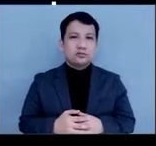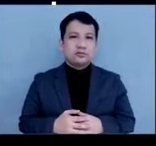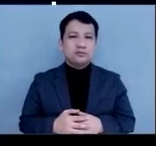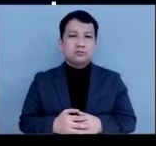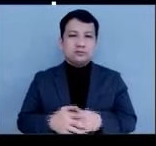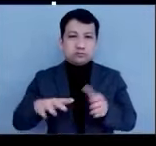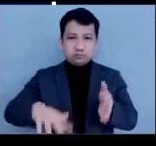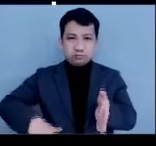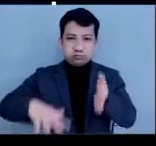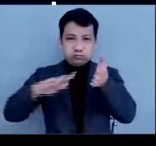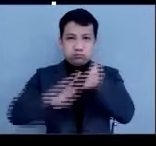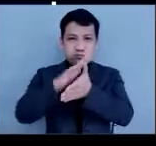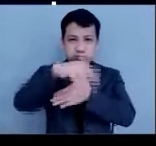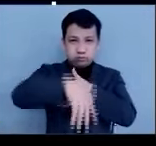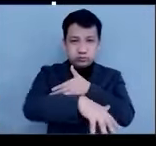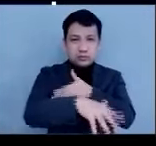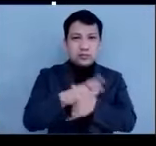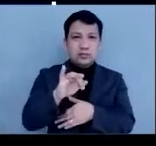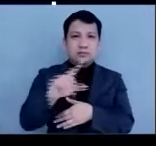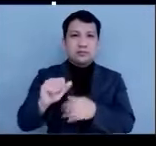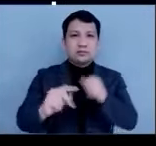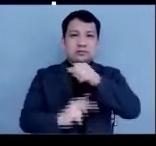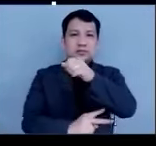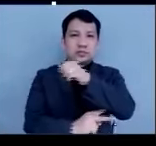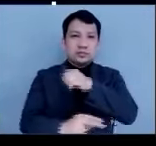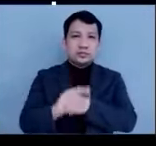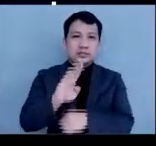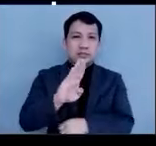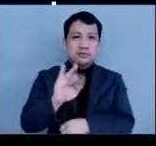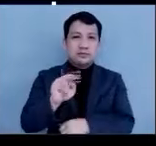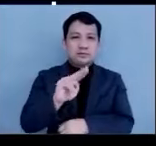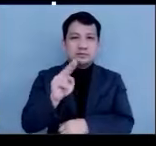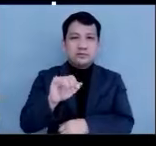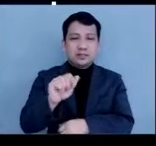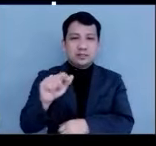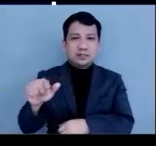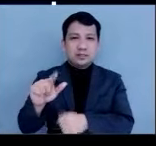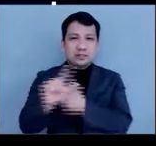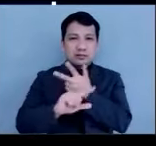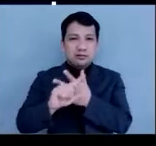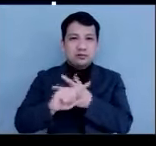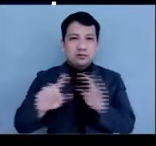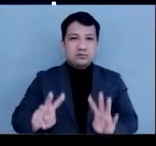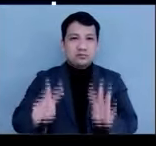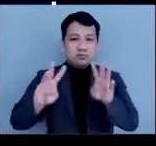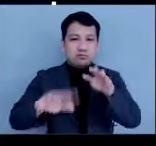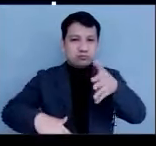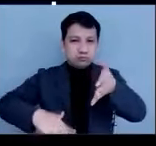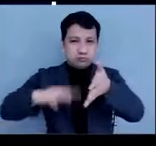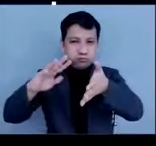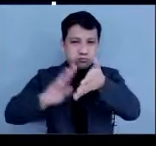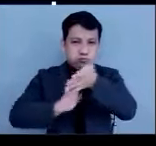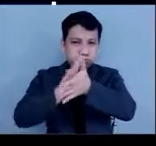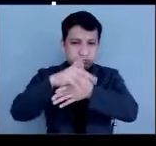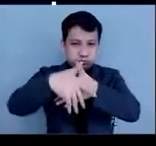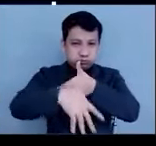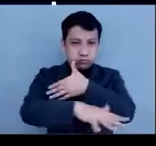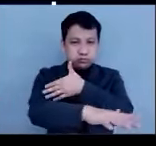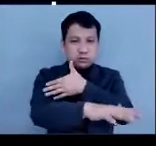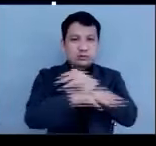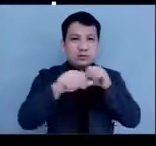Umaapaw ang tubig sa ilog sa Evangelista Bridge sa Binyan, Laguna. Mataas ang pader sa ilog pero halos mapuno na rin ang ragasan ng tubig ang